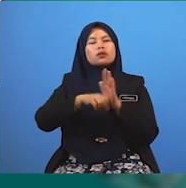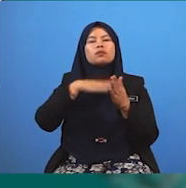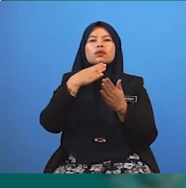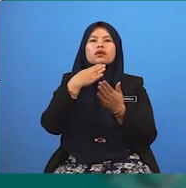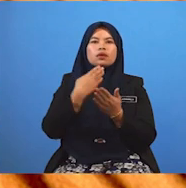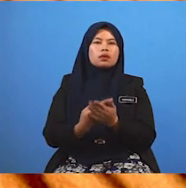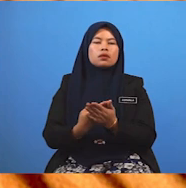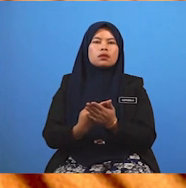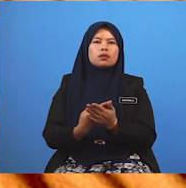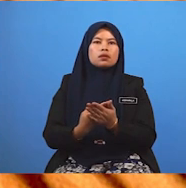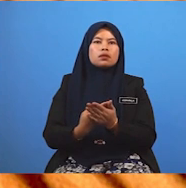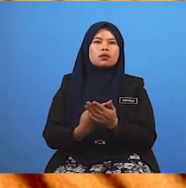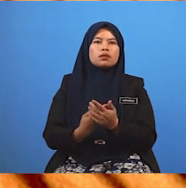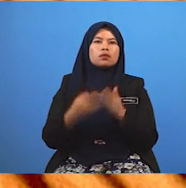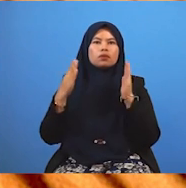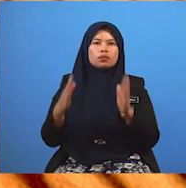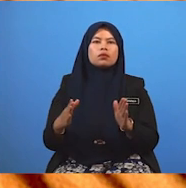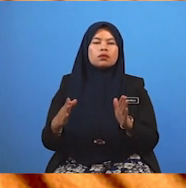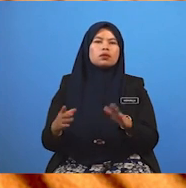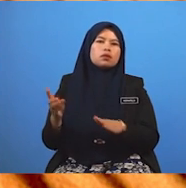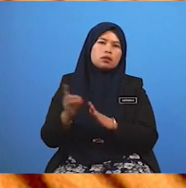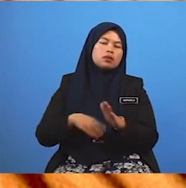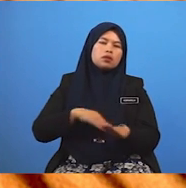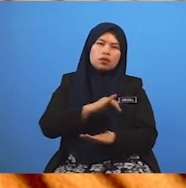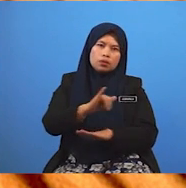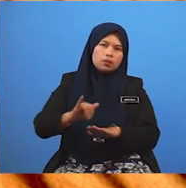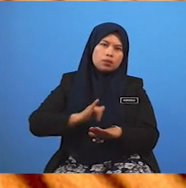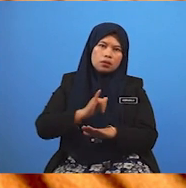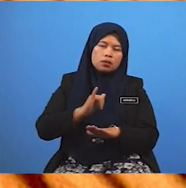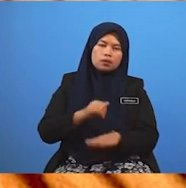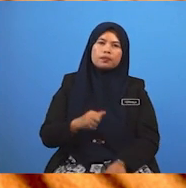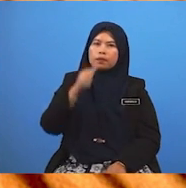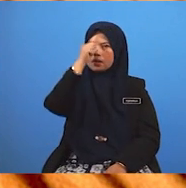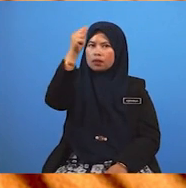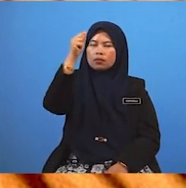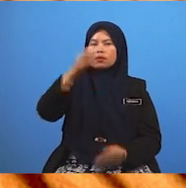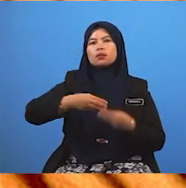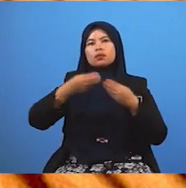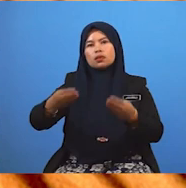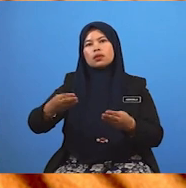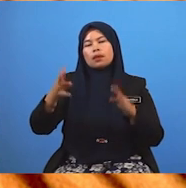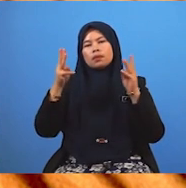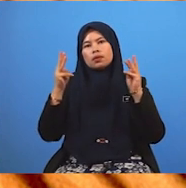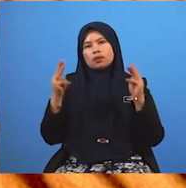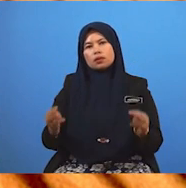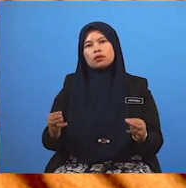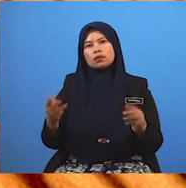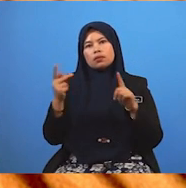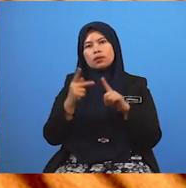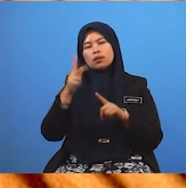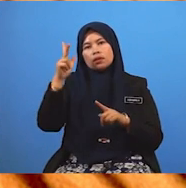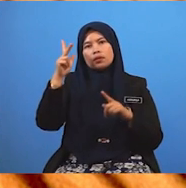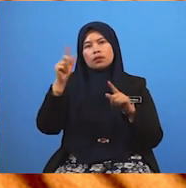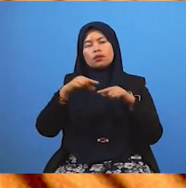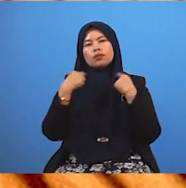murid-murid, Allah Subhanahu Wa Taala membahagikan manusia kepada tiga golongan ini